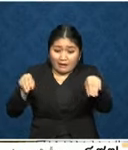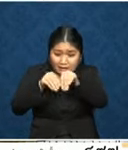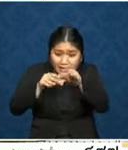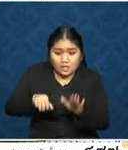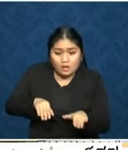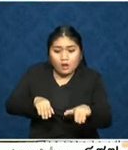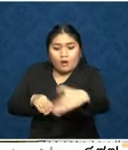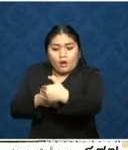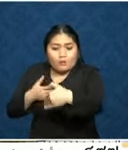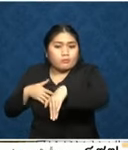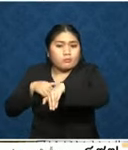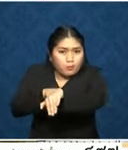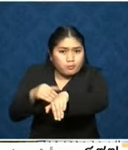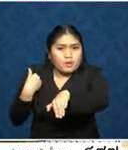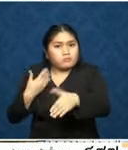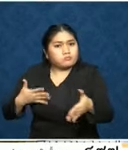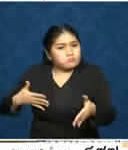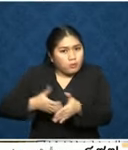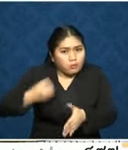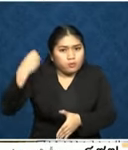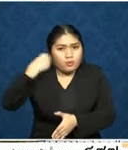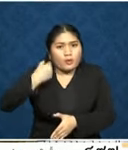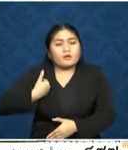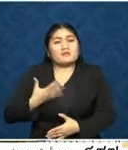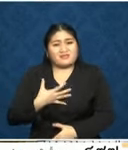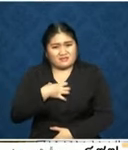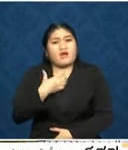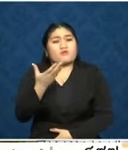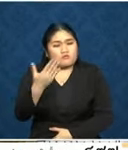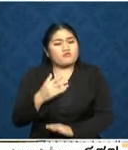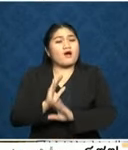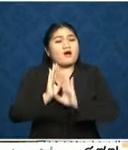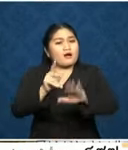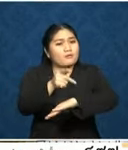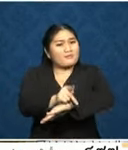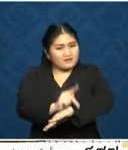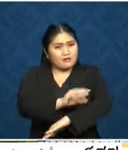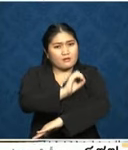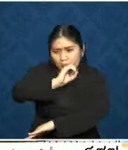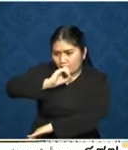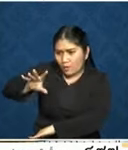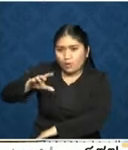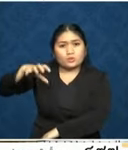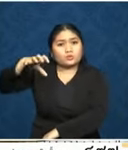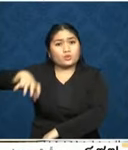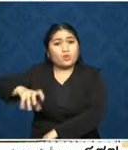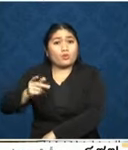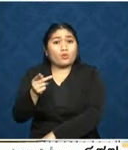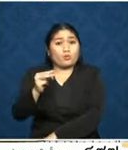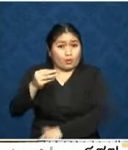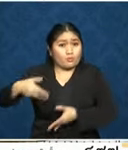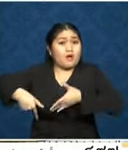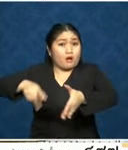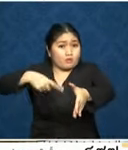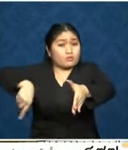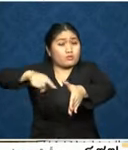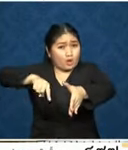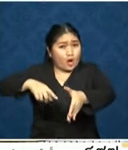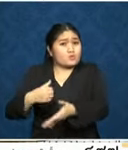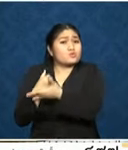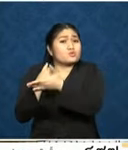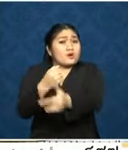ครับเกิดอุบัตเหตุบ่อยครั้งมากนะครับอยากให้อ่าท่านประธานนะครับแจ้งไปยังอ่ากรมทังหลวงนะครับให้ช่วยดำเนินการ